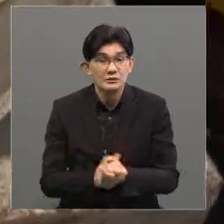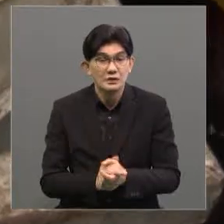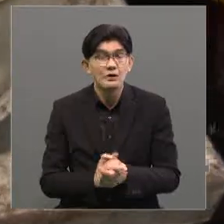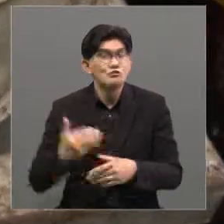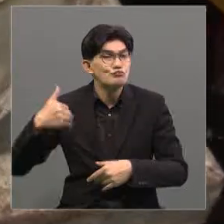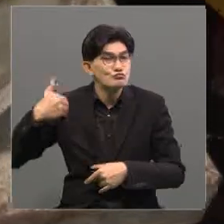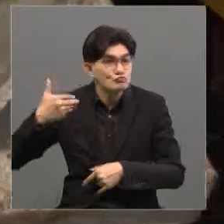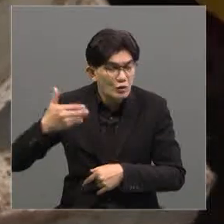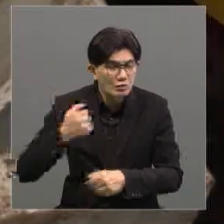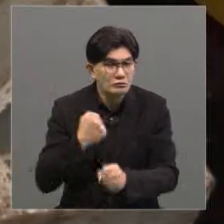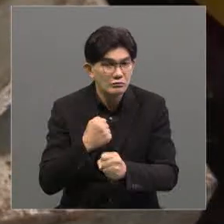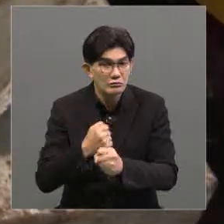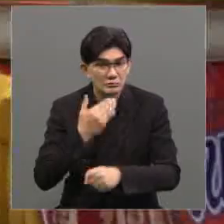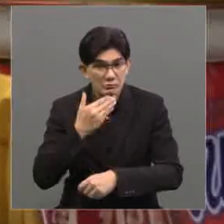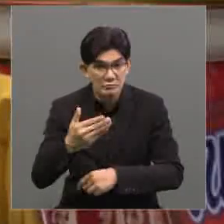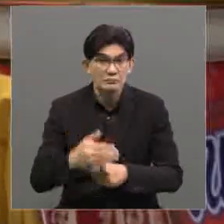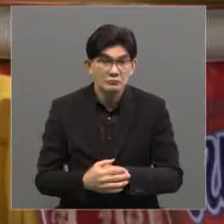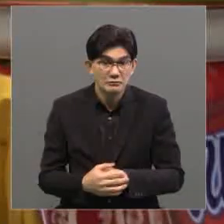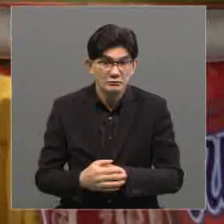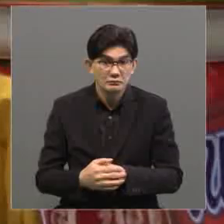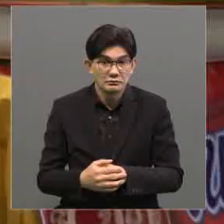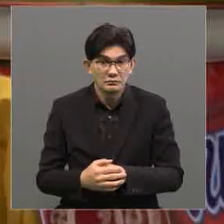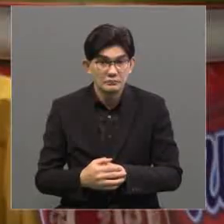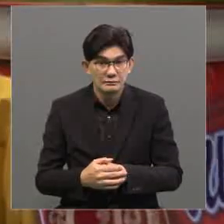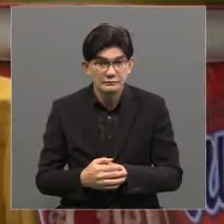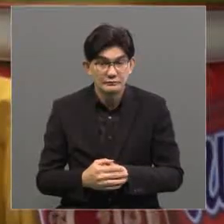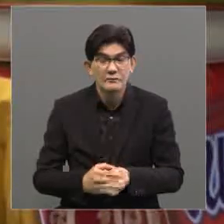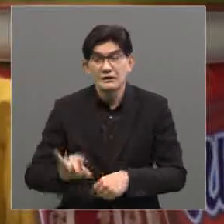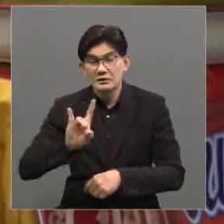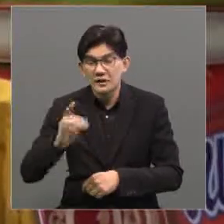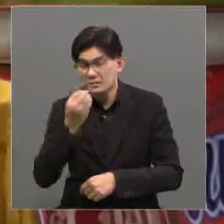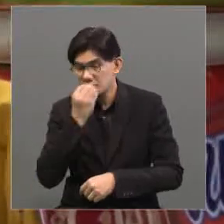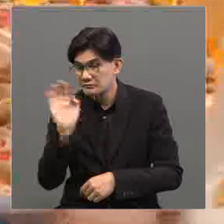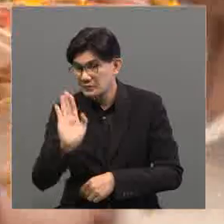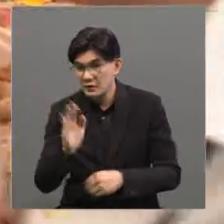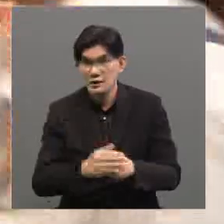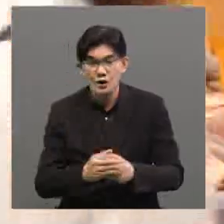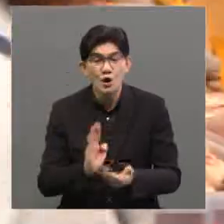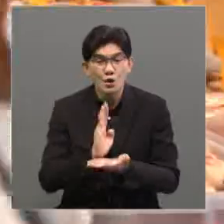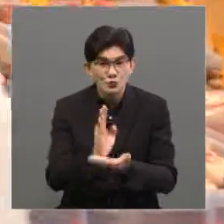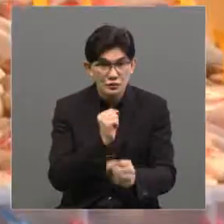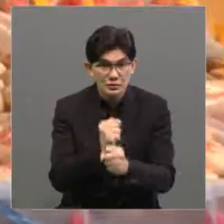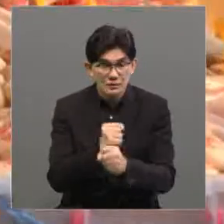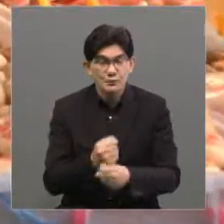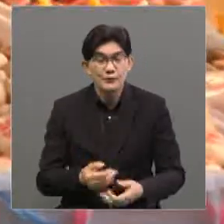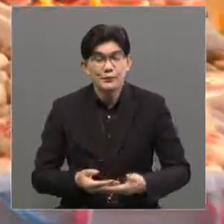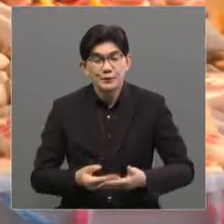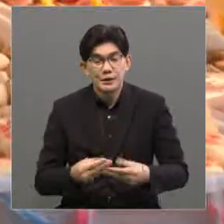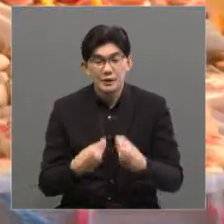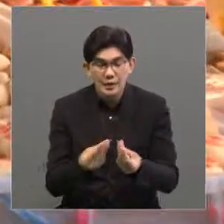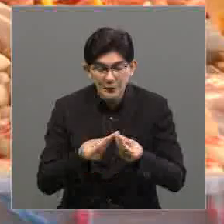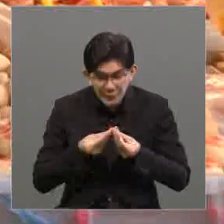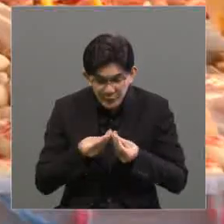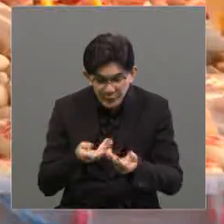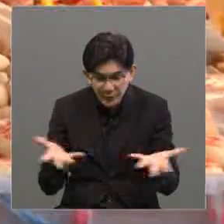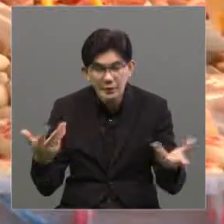สืบทอดกันมาหลายยุคหลายสมัยด้วยการงดเว้นการบริโภคเนื้อสัตว์สร้างกุศลเจริญศีลภาวนาแผ่เมตต